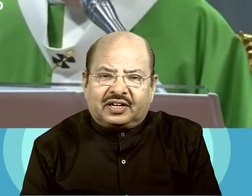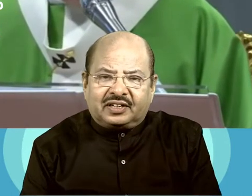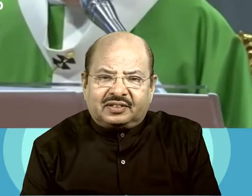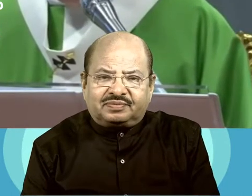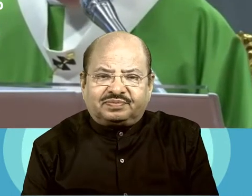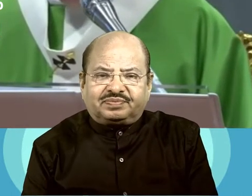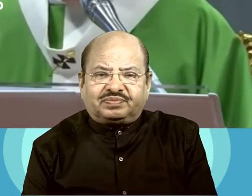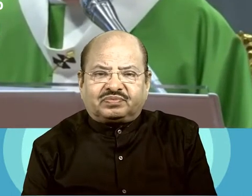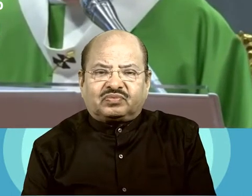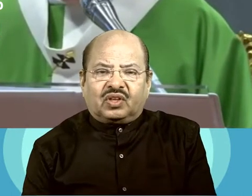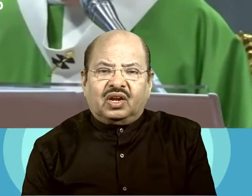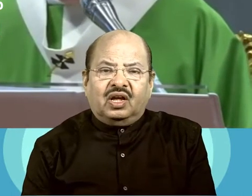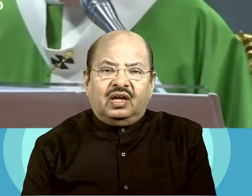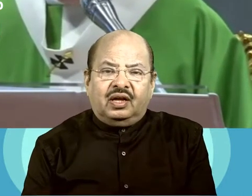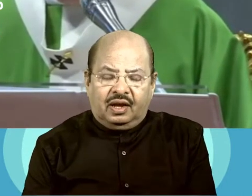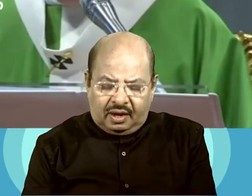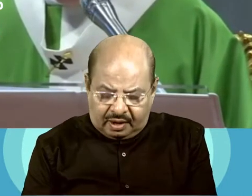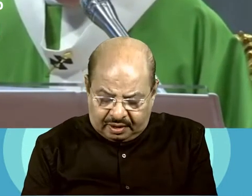ലൂക്ക 1:38.